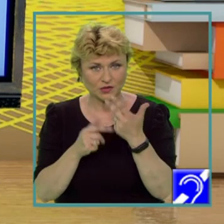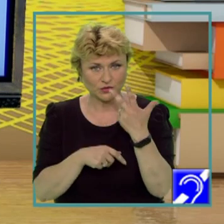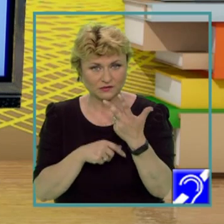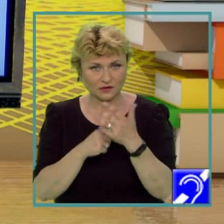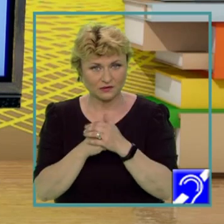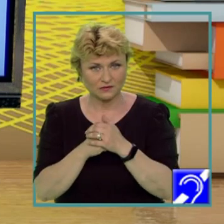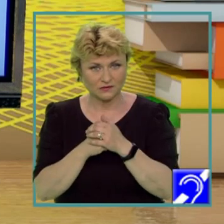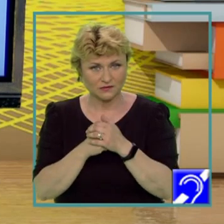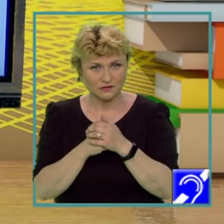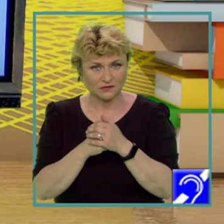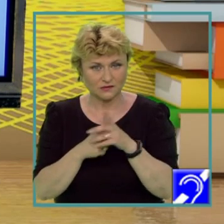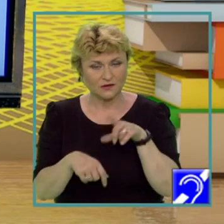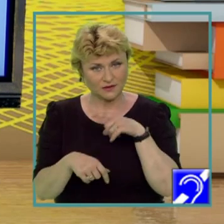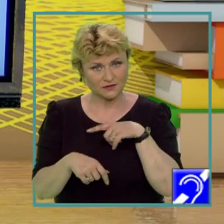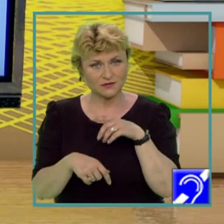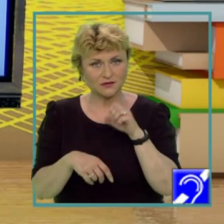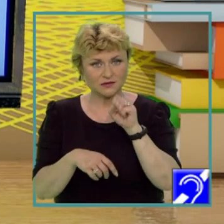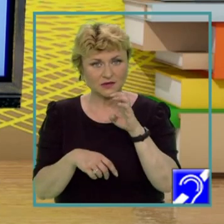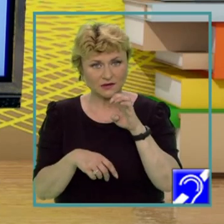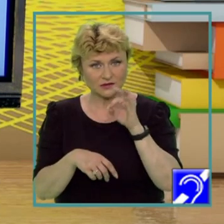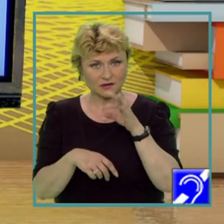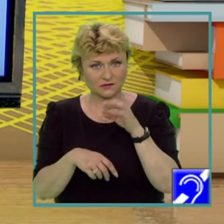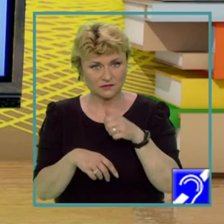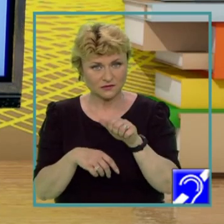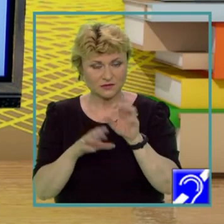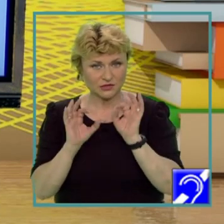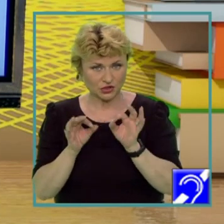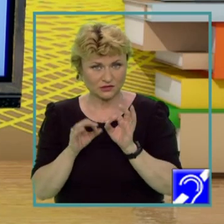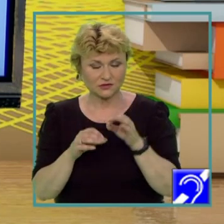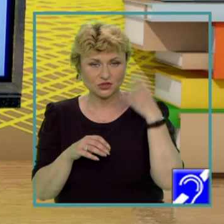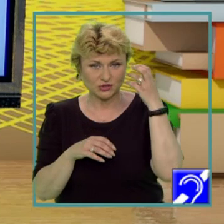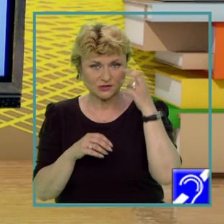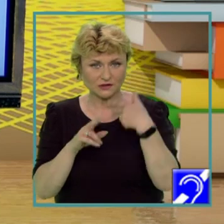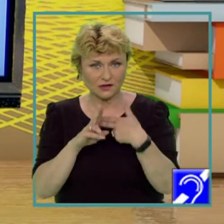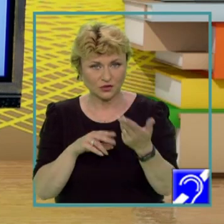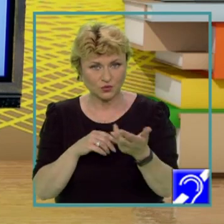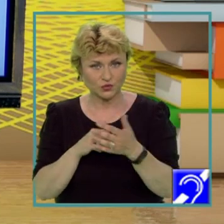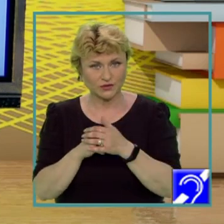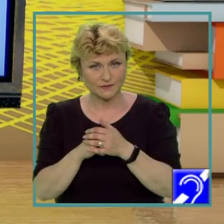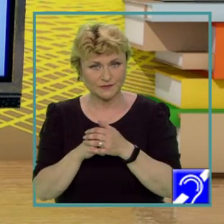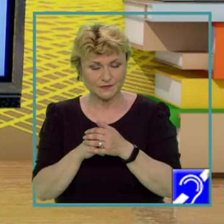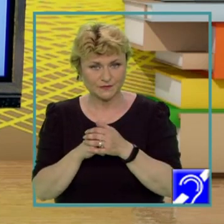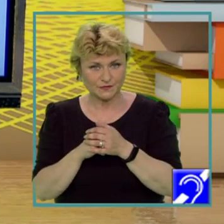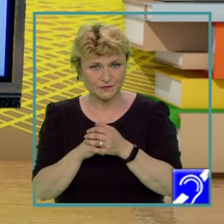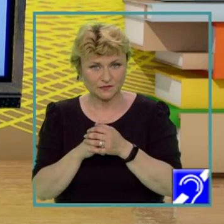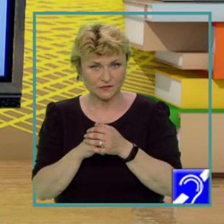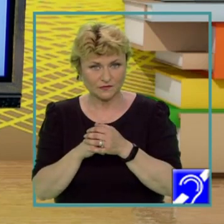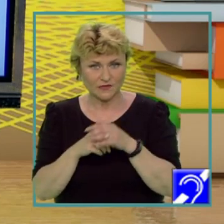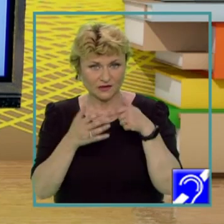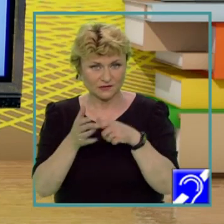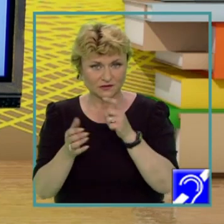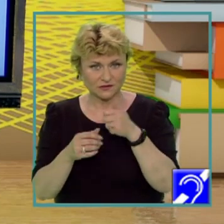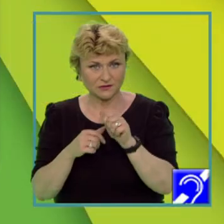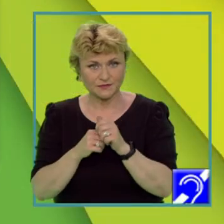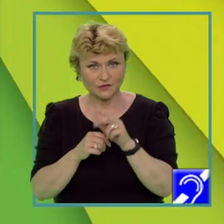aplicația este selectată din testul numărul cinci specializarea Științe ale naturii itemul un roman 1 Arătați că